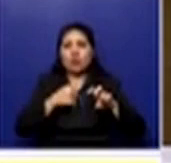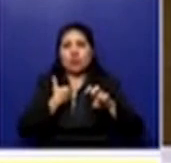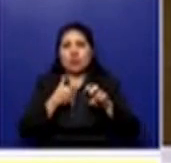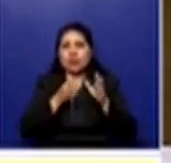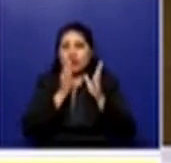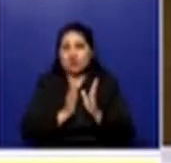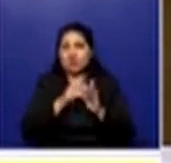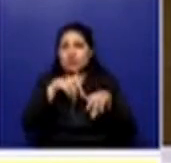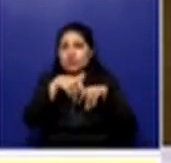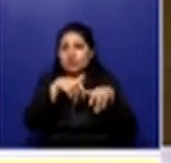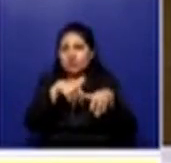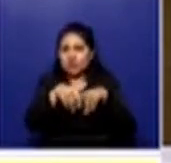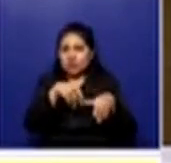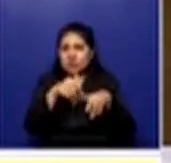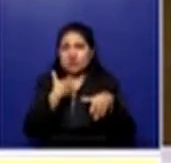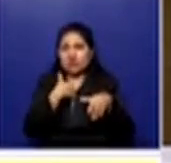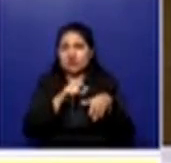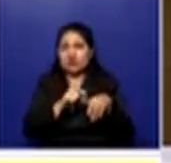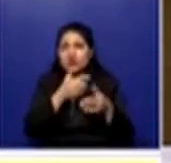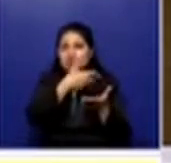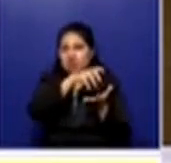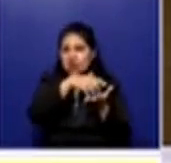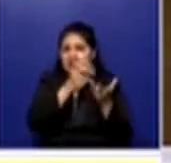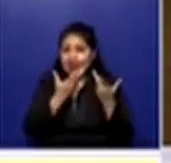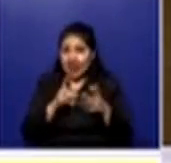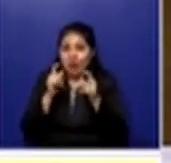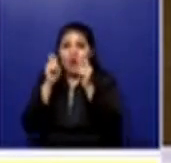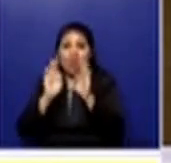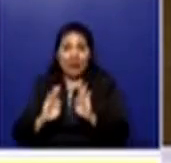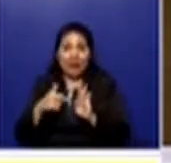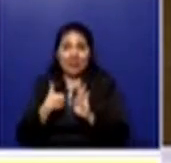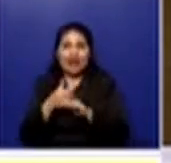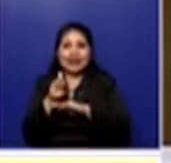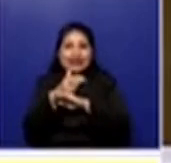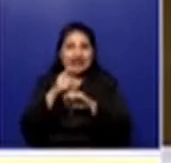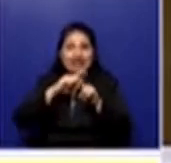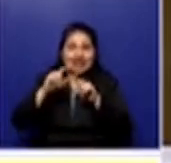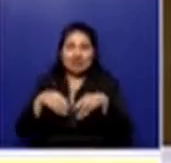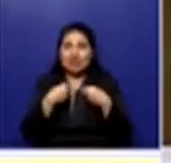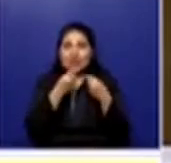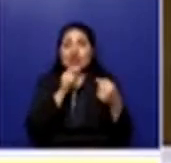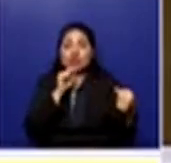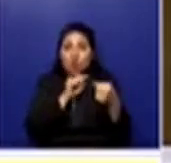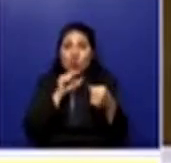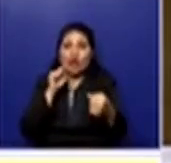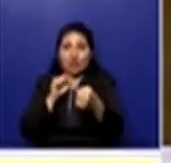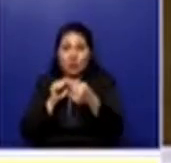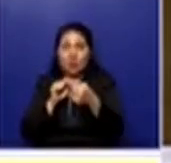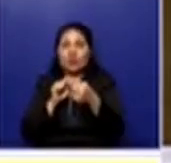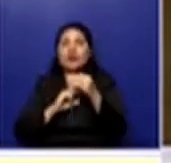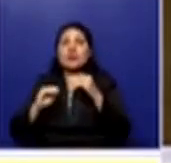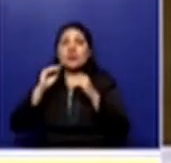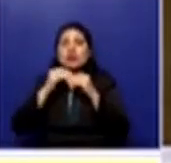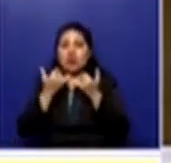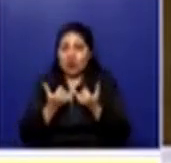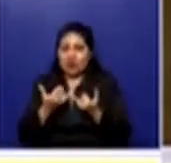ารกลุ่มต่างๆของเรามากขึ้นแล้วก็ทำให้เราสามารถออกแบบสื่อที่เหมาะสมกับกลุ่มต่างๆมากขึ้นตอนนี้ไทย PBS เองก็มีบ